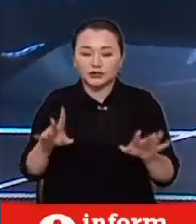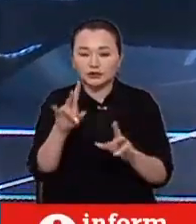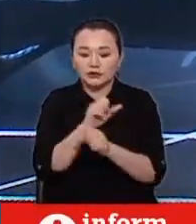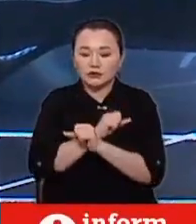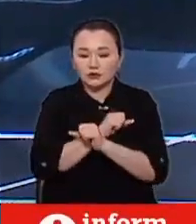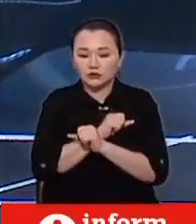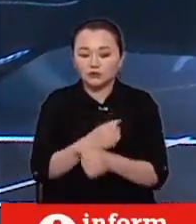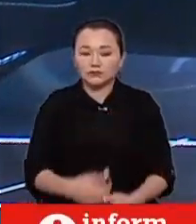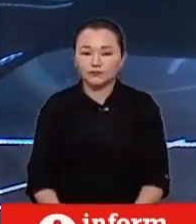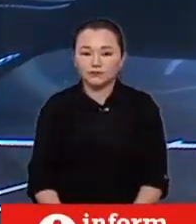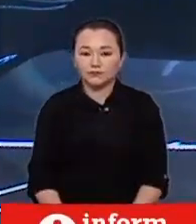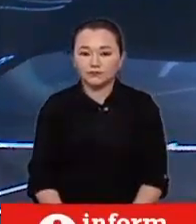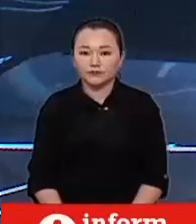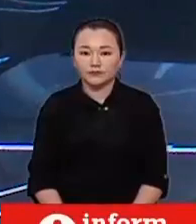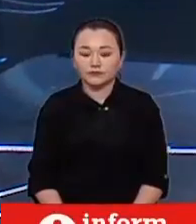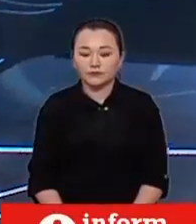каникулах.